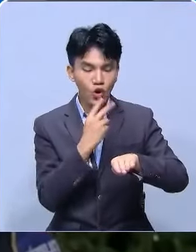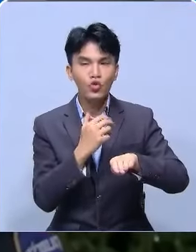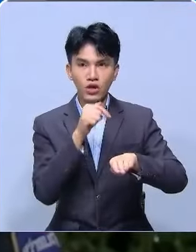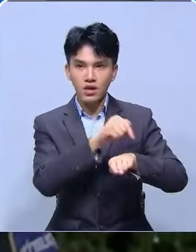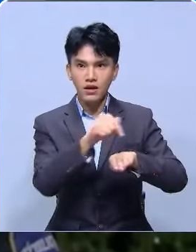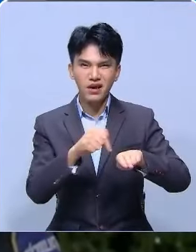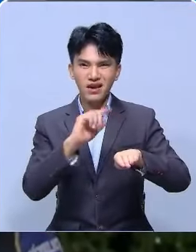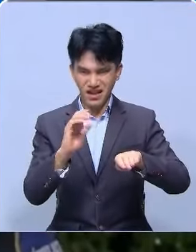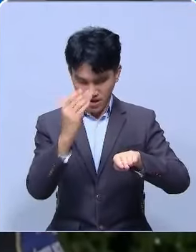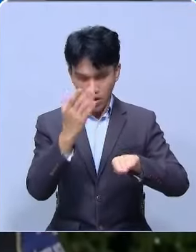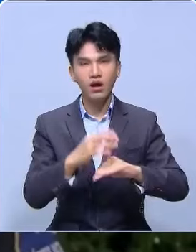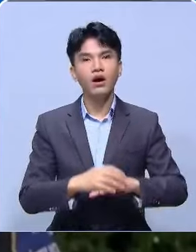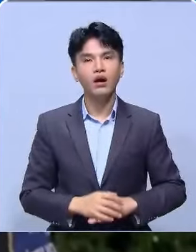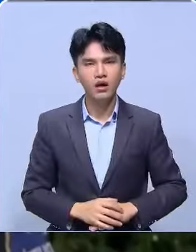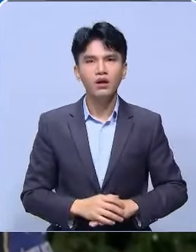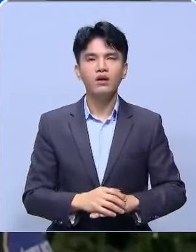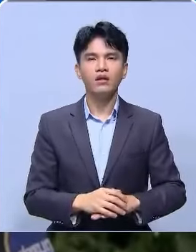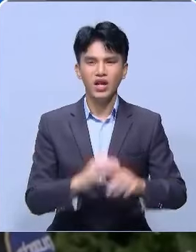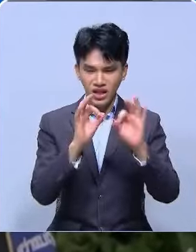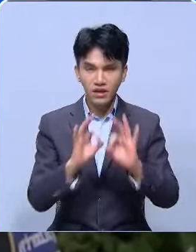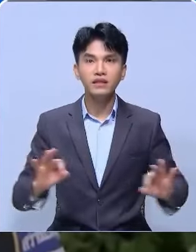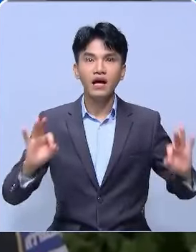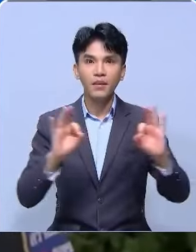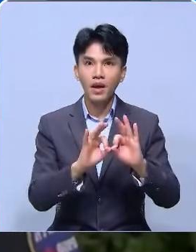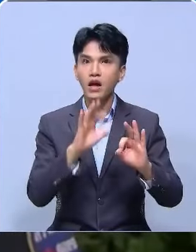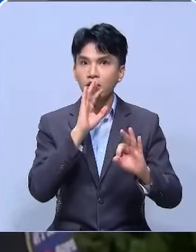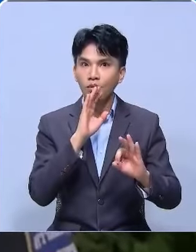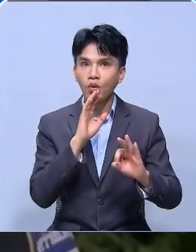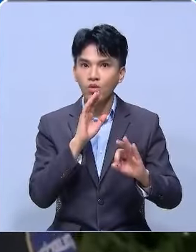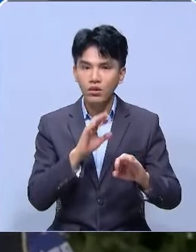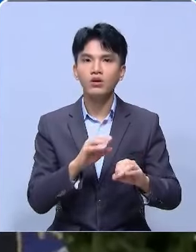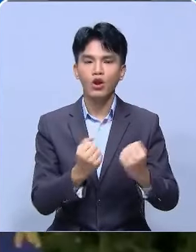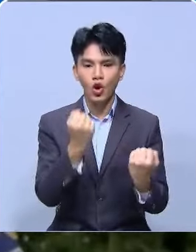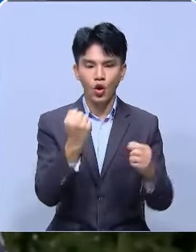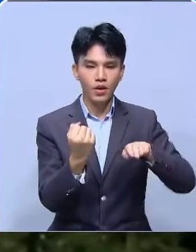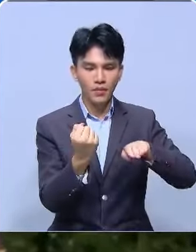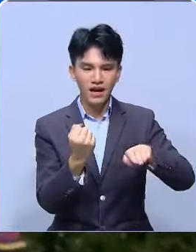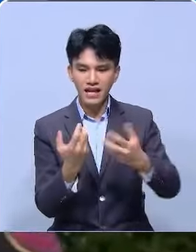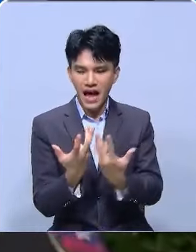องใต้ท้องรถอีกทีนึงโดยเฉพาะเวลารถที่ว่าจอดบริเวณไหลทางข้างทางเนี่ยติด